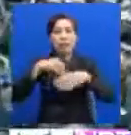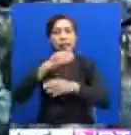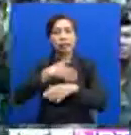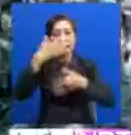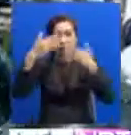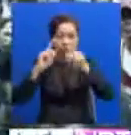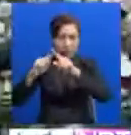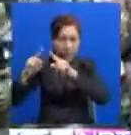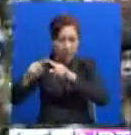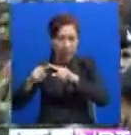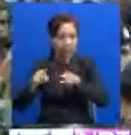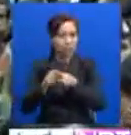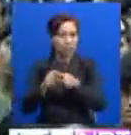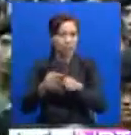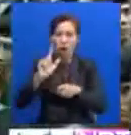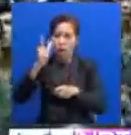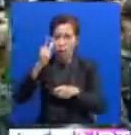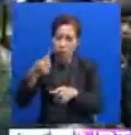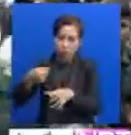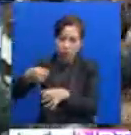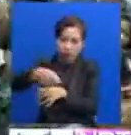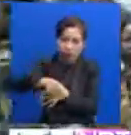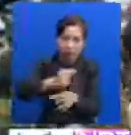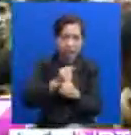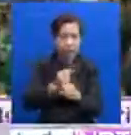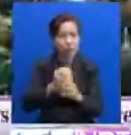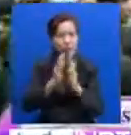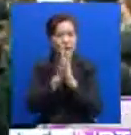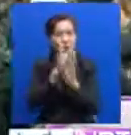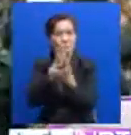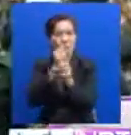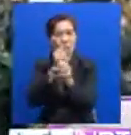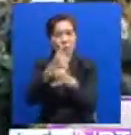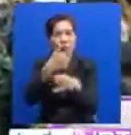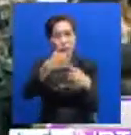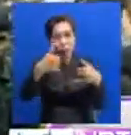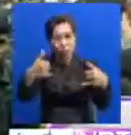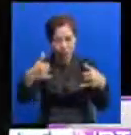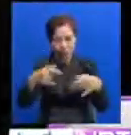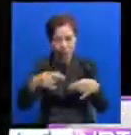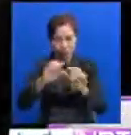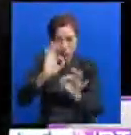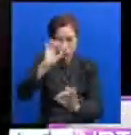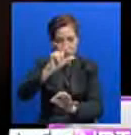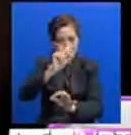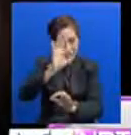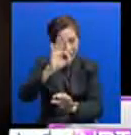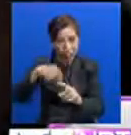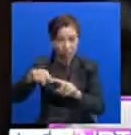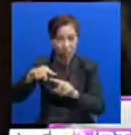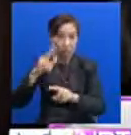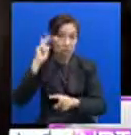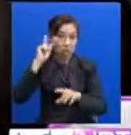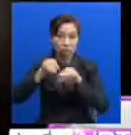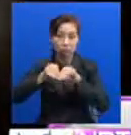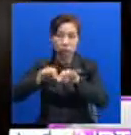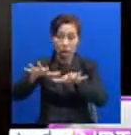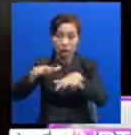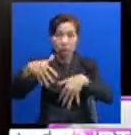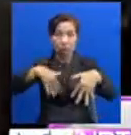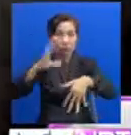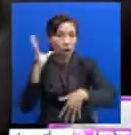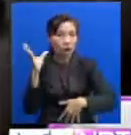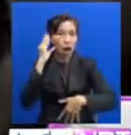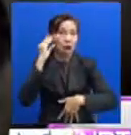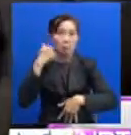และพิธีเททองหล่อพระกริ่งไภษัชยคุรุพระพุทธเจ้า 29นิ้วจนกลายเป็นกระแสขาวดังไปทั่ว